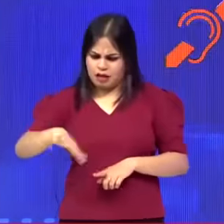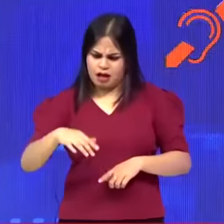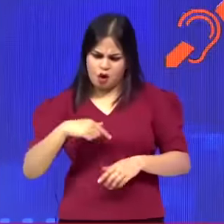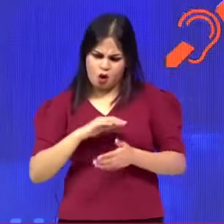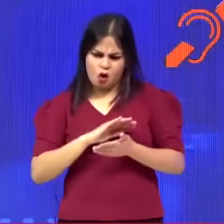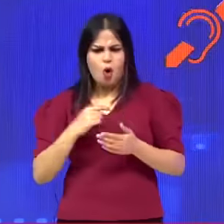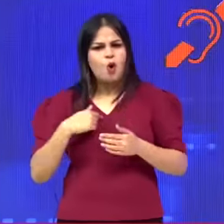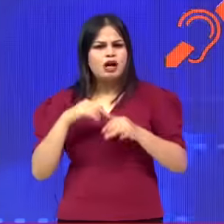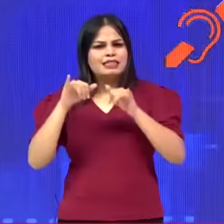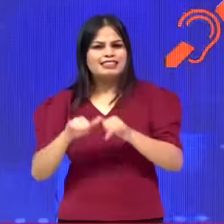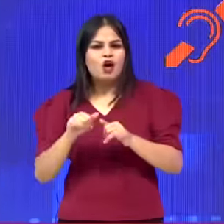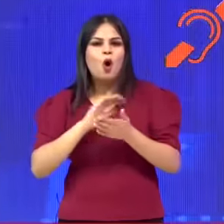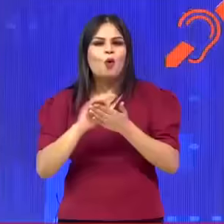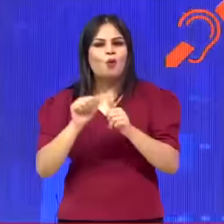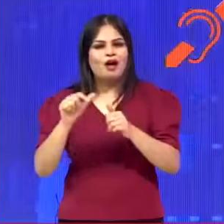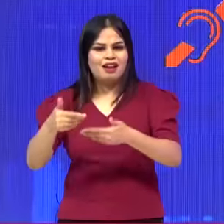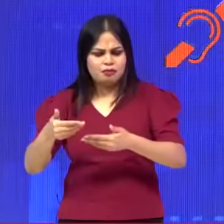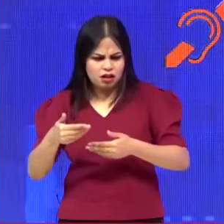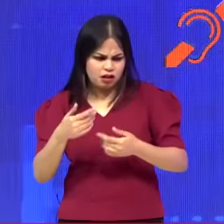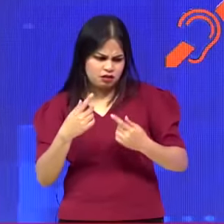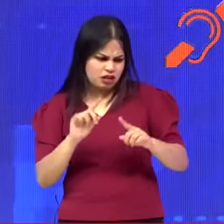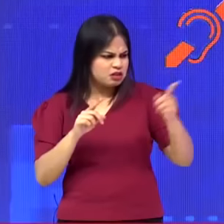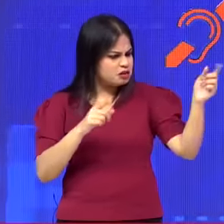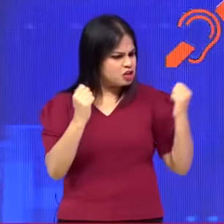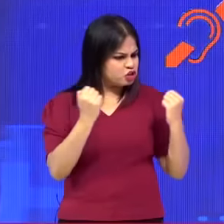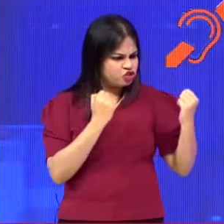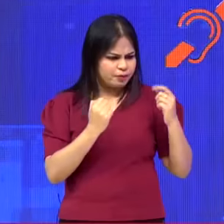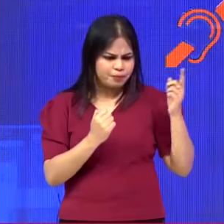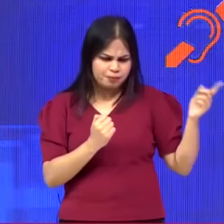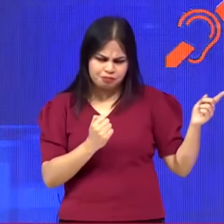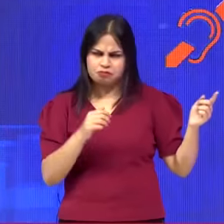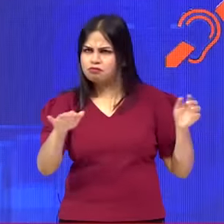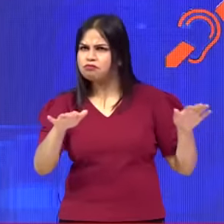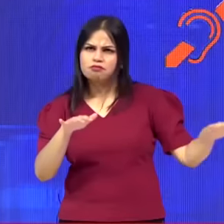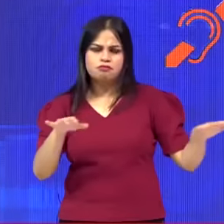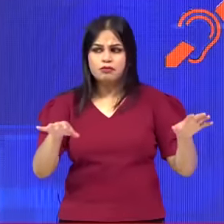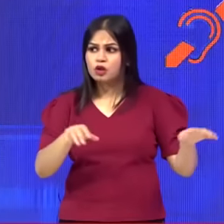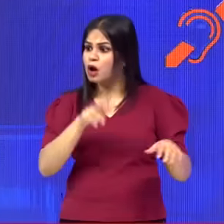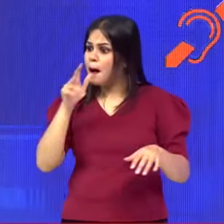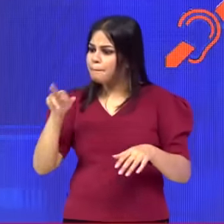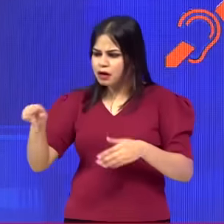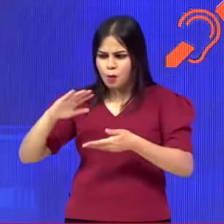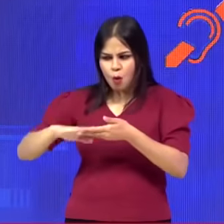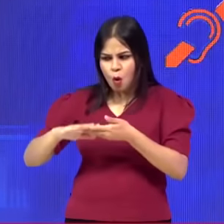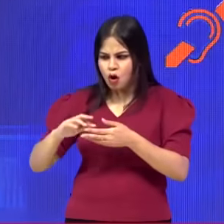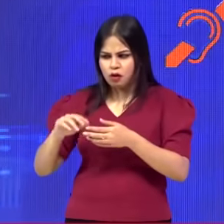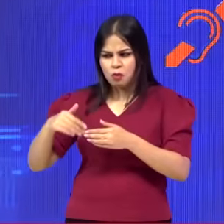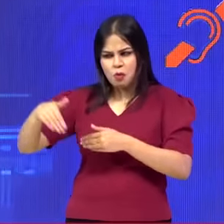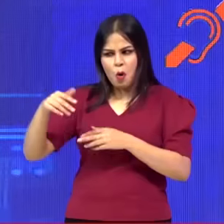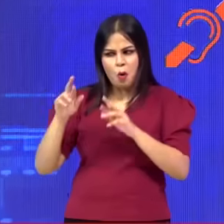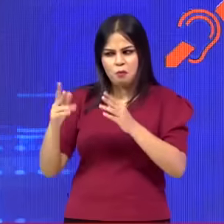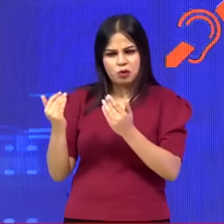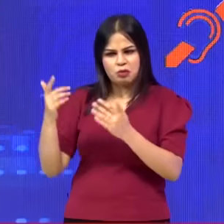ये हाँ करेक्ट है, जिम उधर, ये तो कुल मिला के आपका शादी करने का कोई इरादा लगता नहीं ये सब देख के?